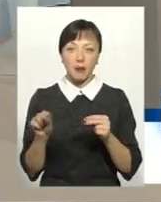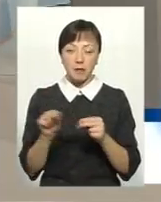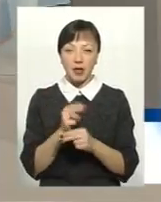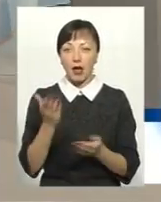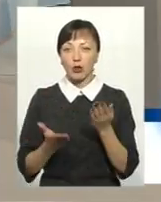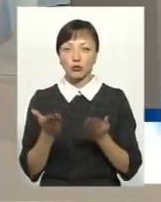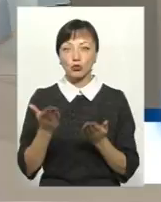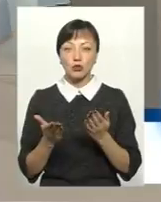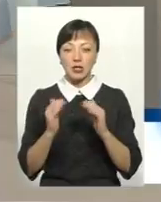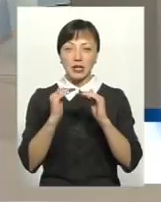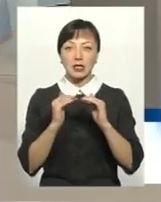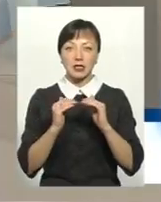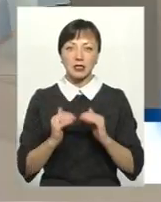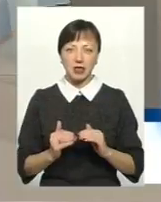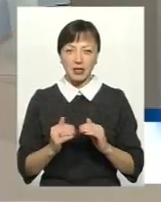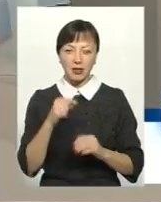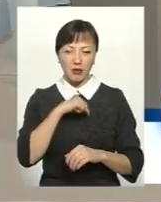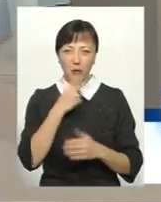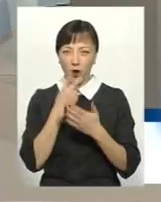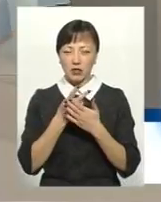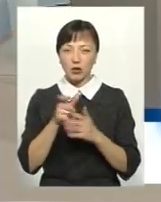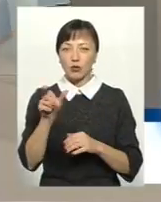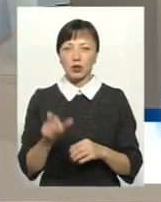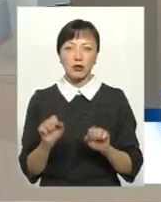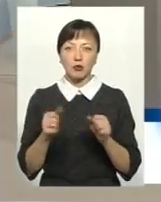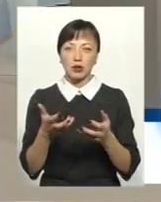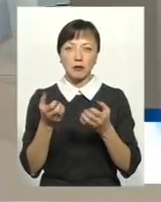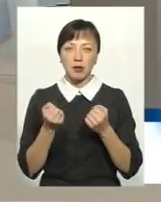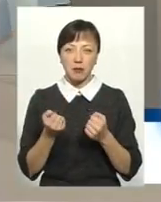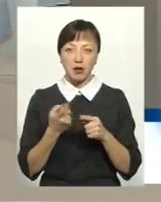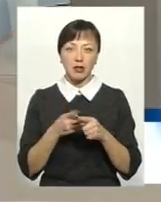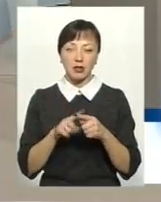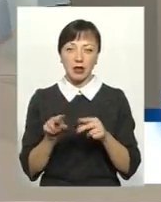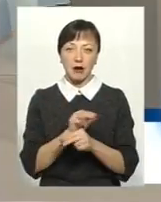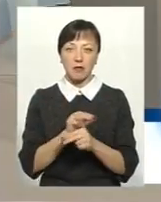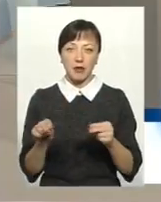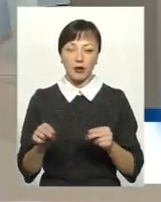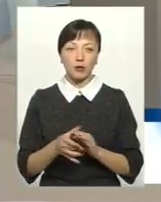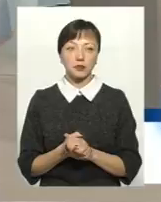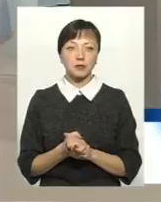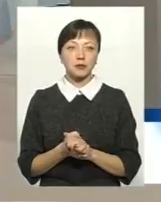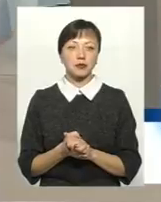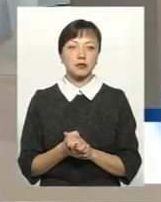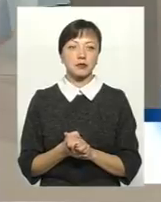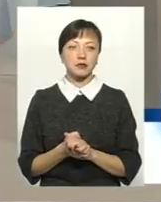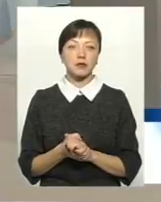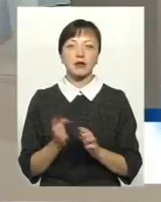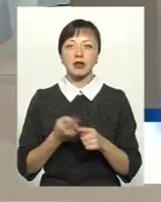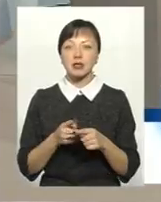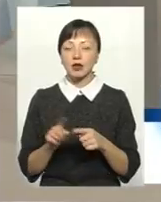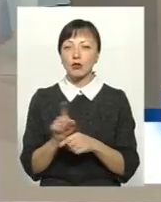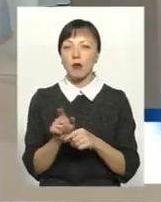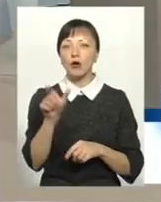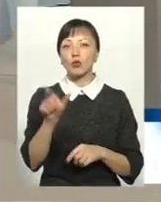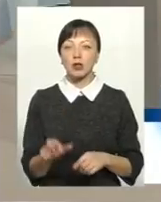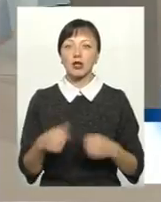там низькі CD, то ця людина вже може не приймати АРВ-терапію, антиретровірусну терапію. І це нормальна людина,